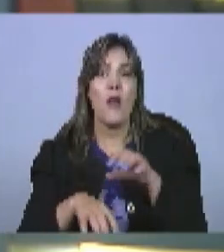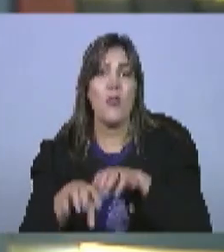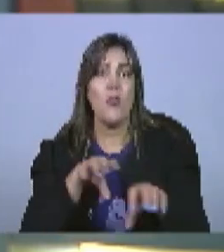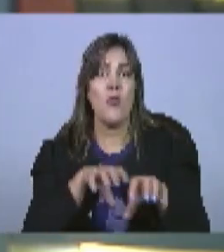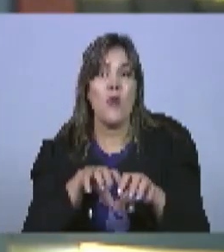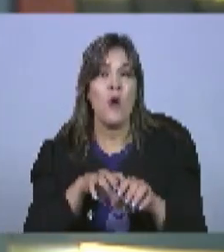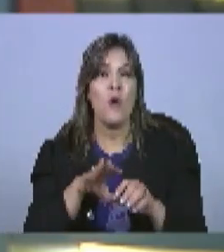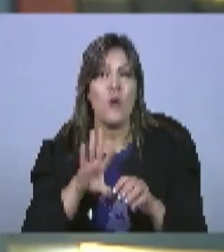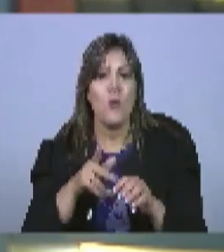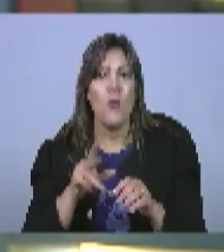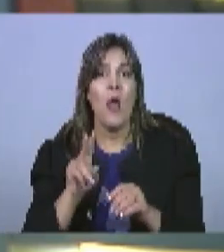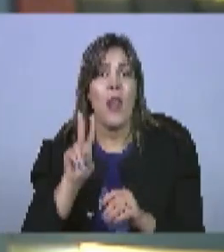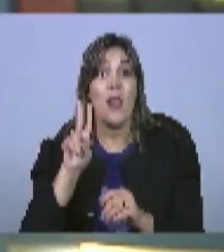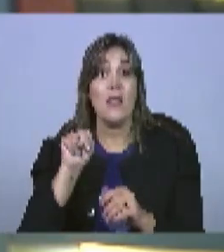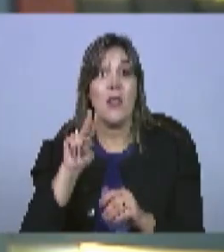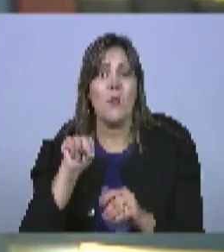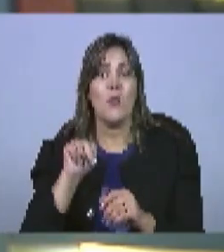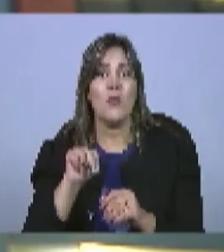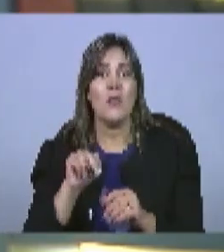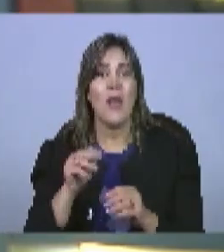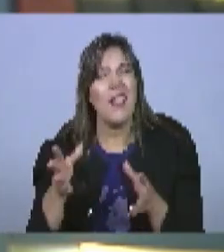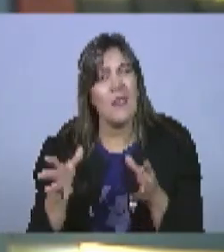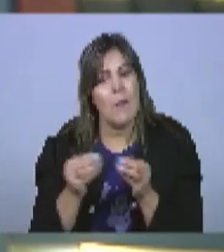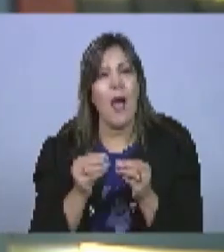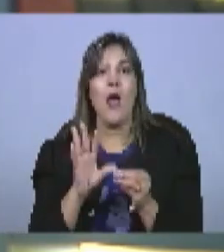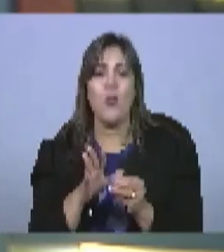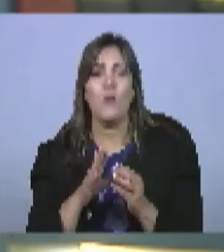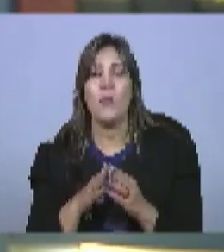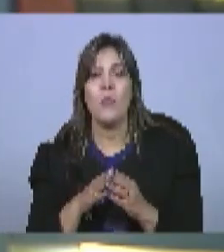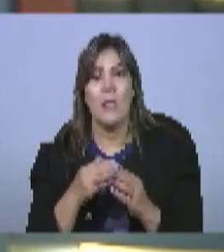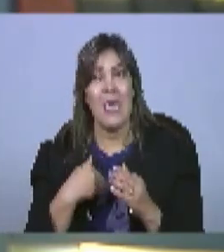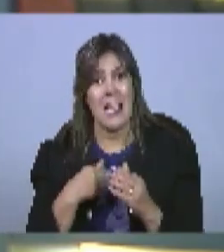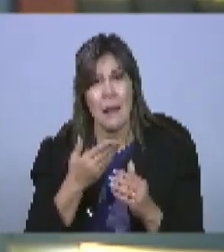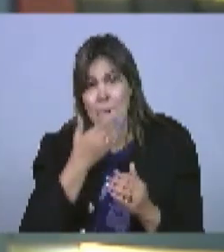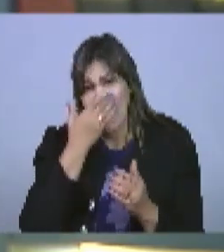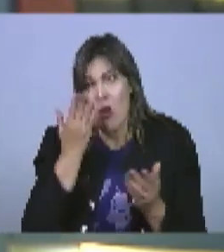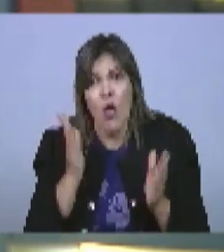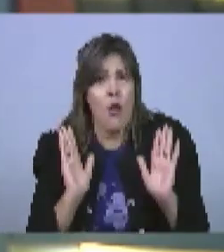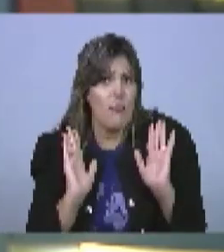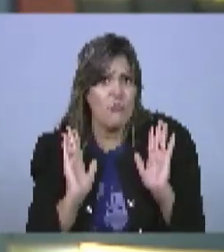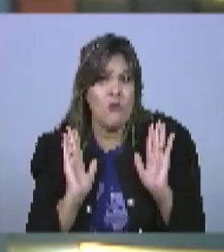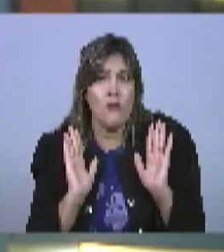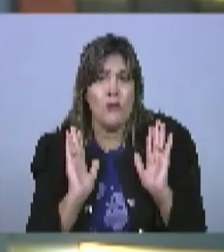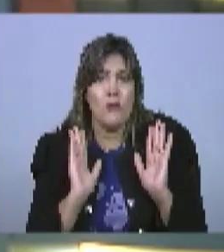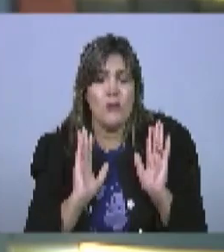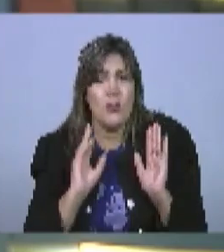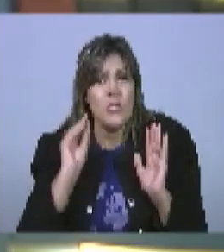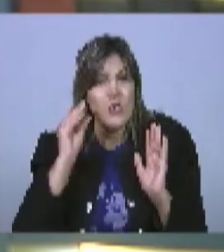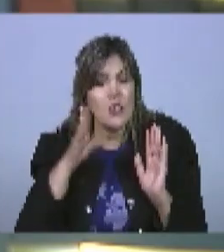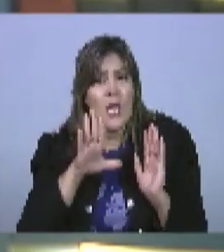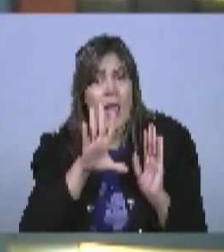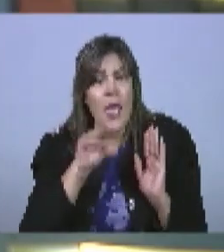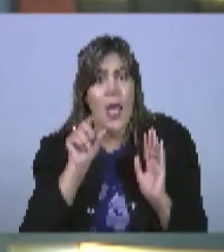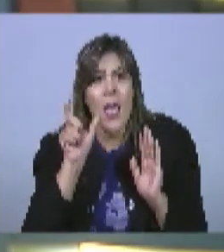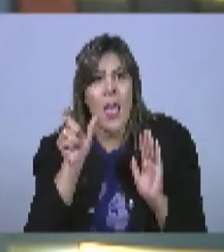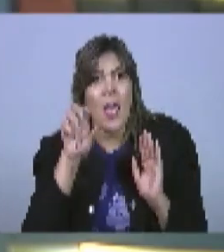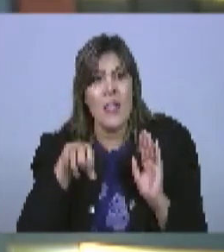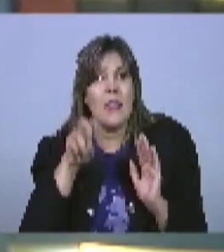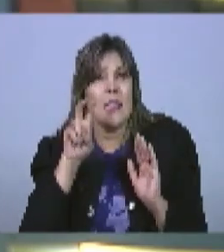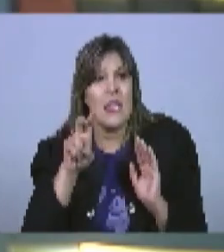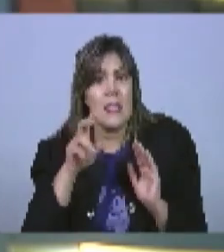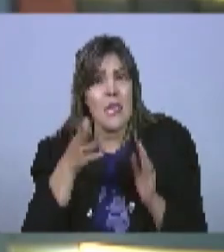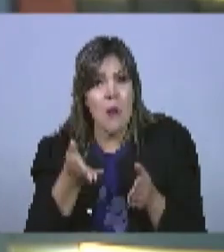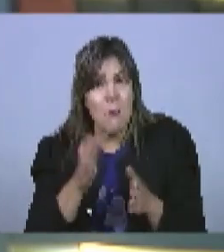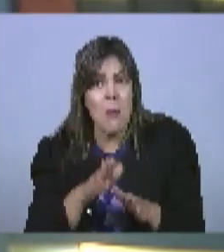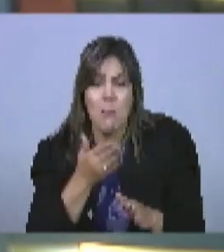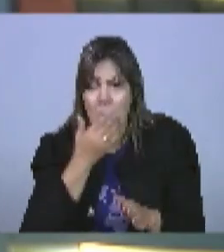وبالطبع الولايات المتحده ليس بعيده عن ذلك الولايات المتحده قالت لك احنا ليس لنا علم بعمليه اغتيال اسماعيل هنيه